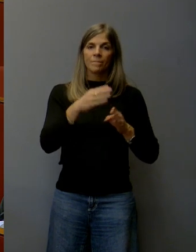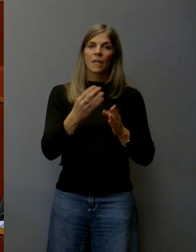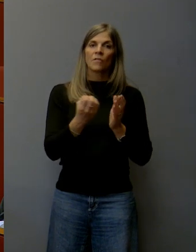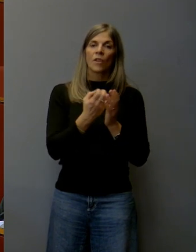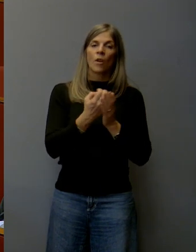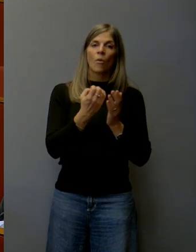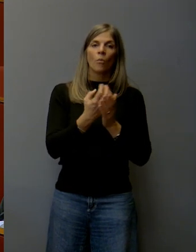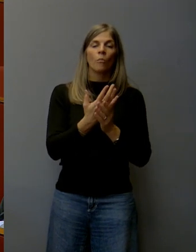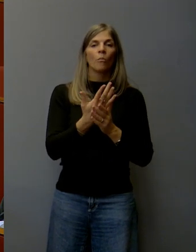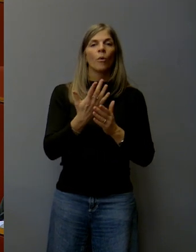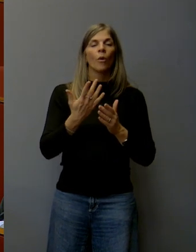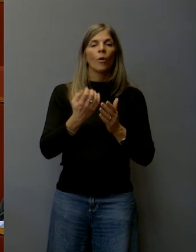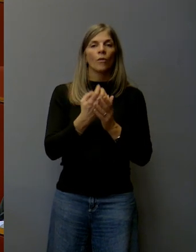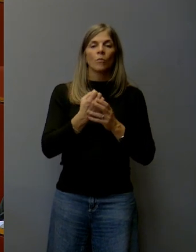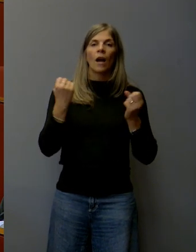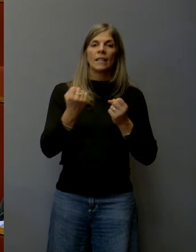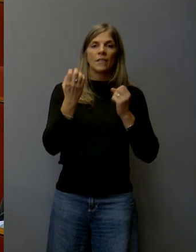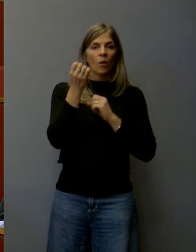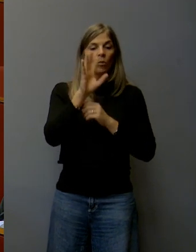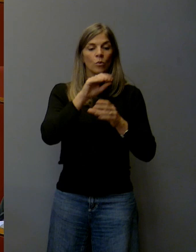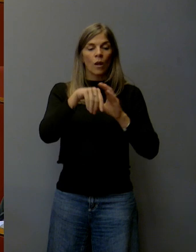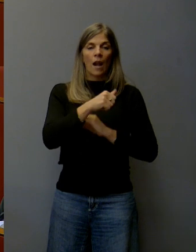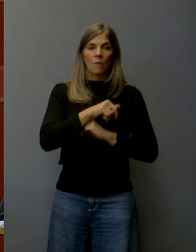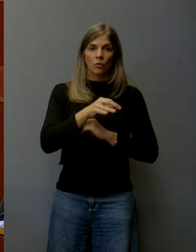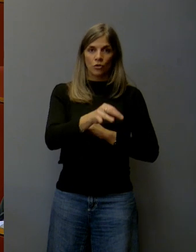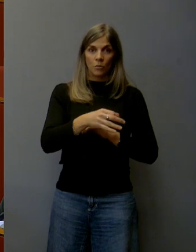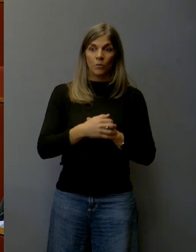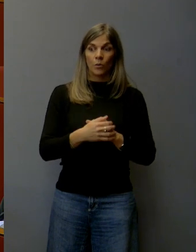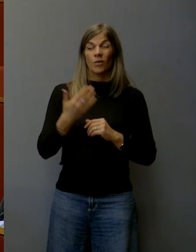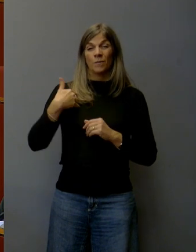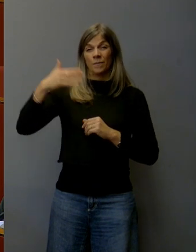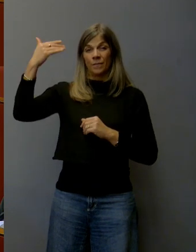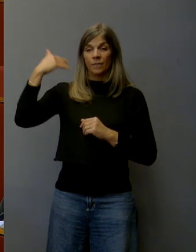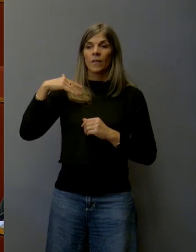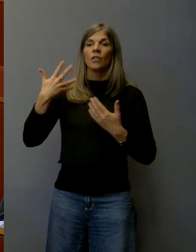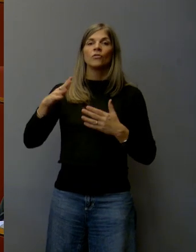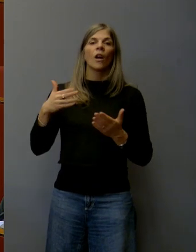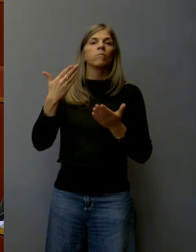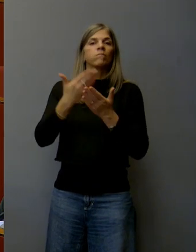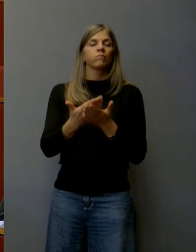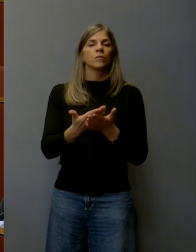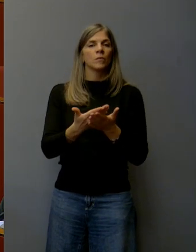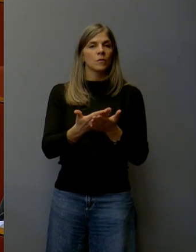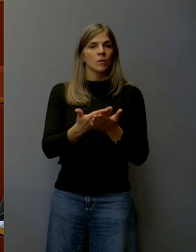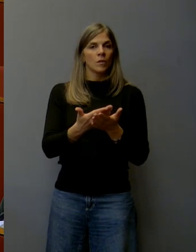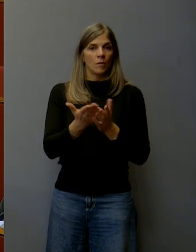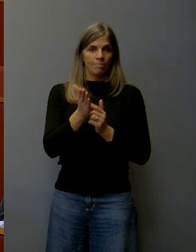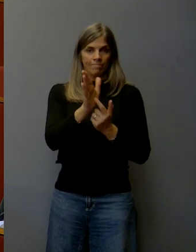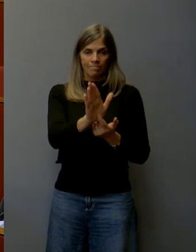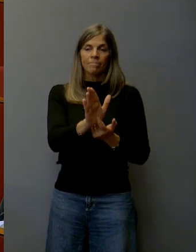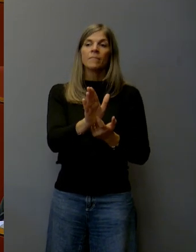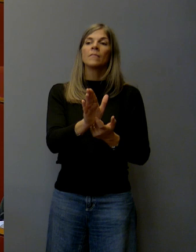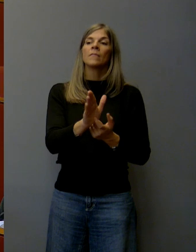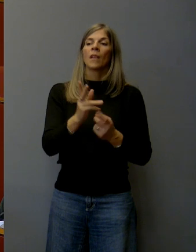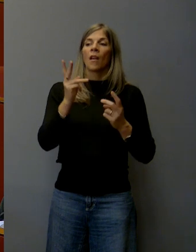culturali nei municipi Allora avevo presentato una mozione su questo tema Ovviamente non è